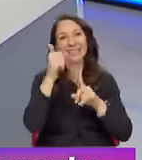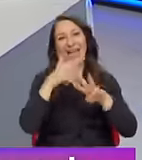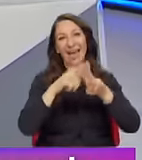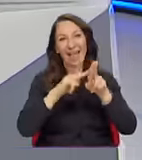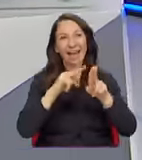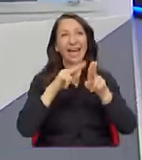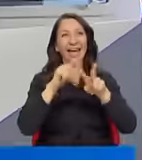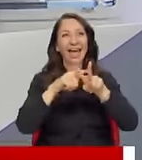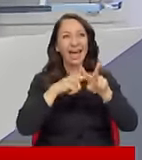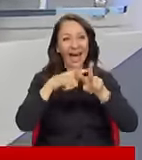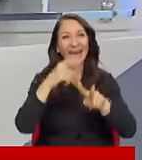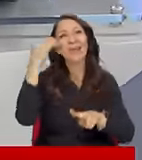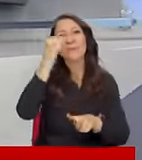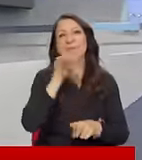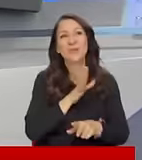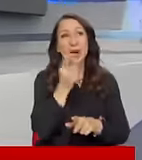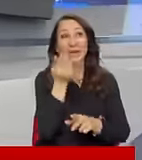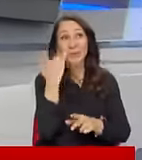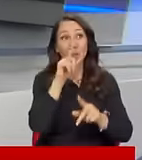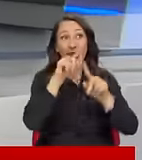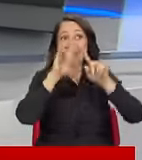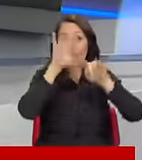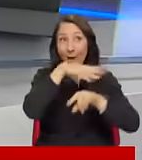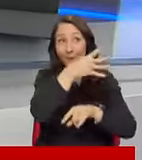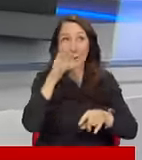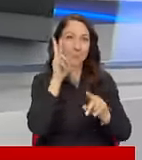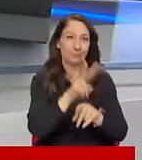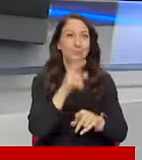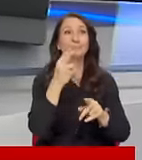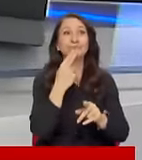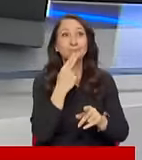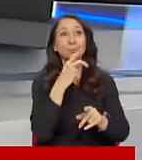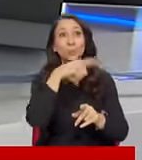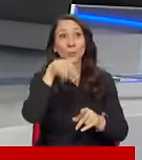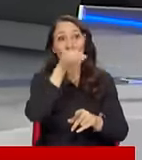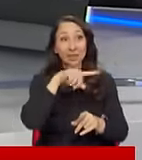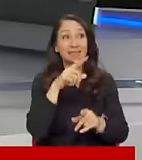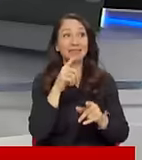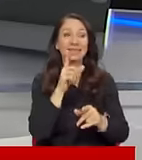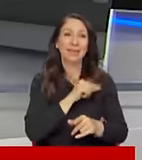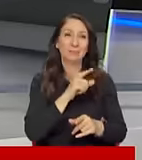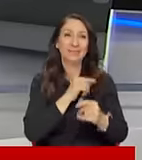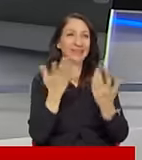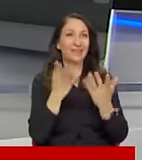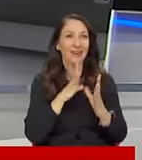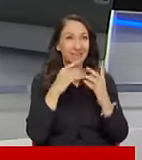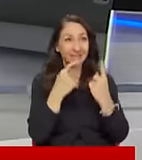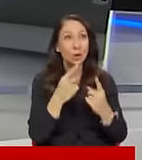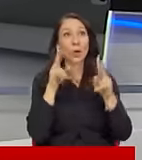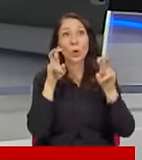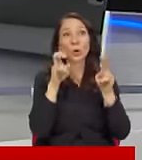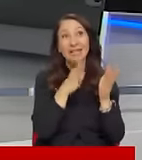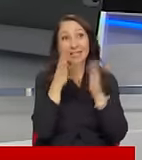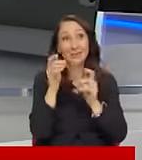Kaya İmamoğlu. Az önce bir tablo gösterdik. Siyasette kadınlar ve onların temsiliyetiyle ilgili konuya da